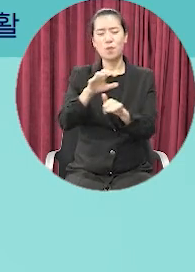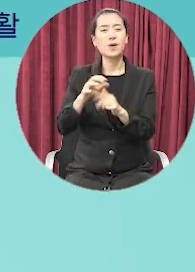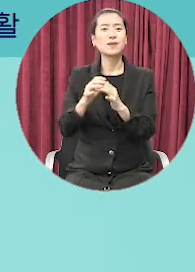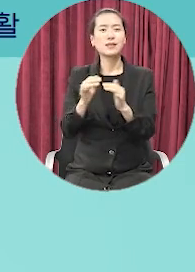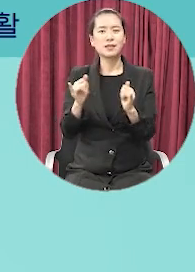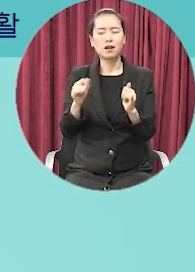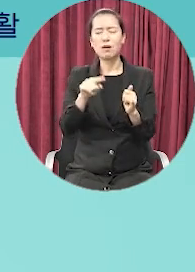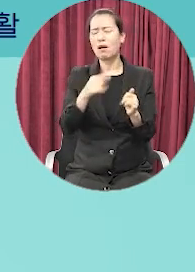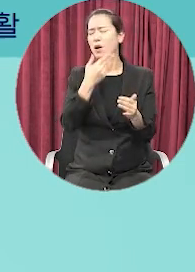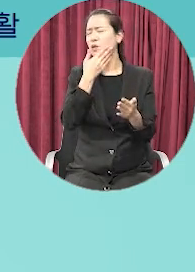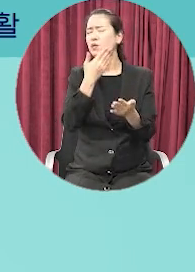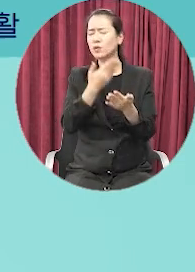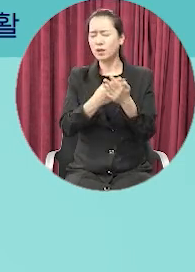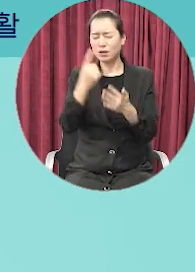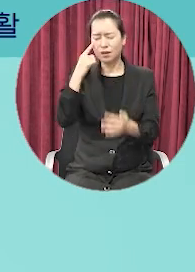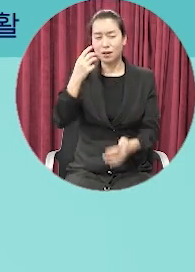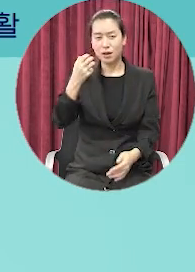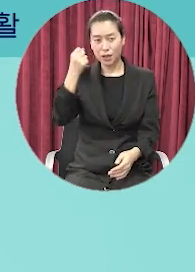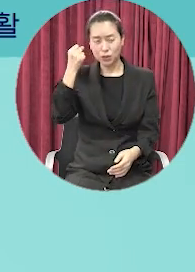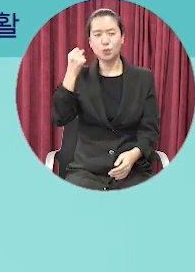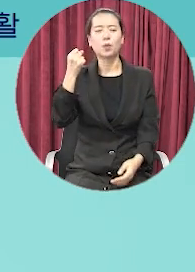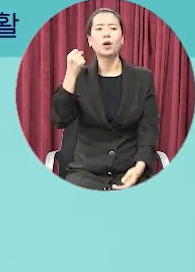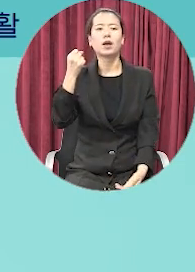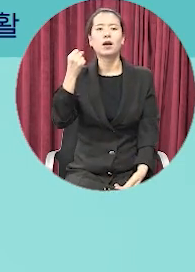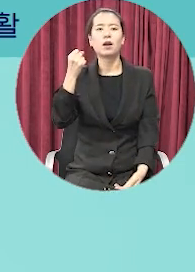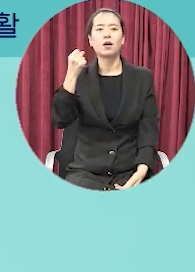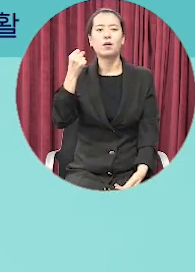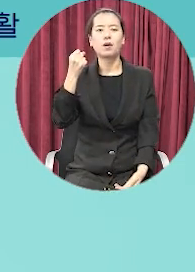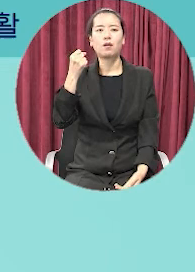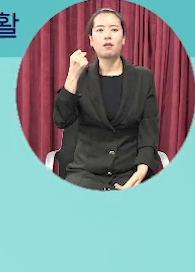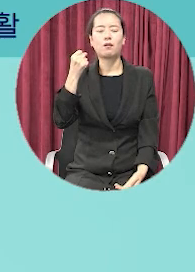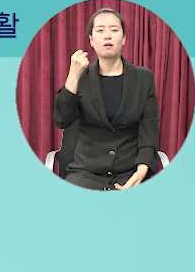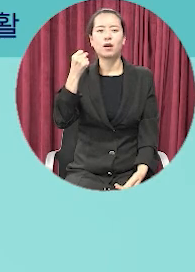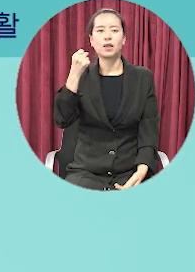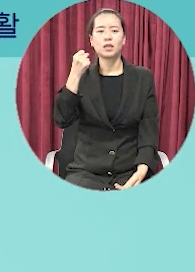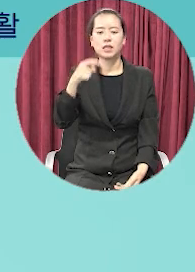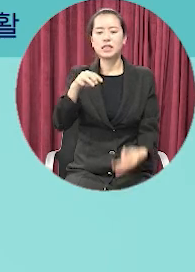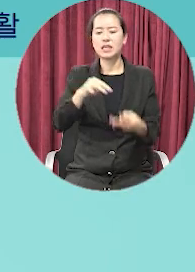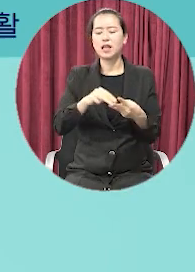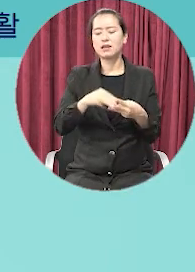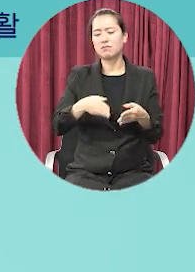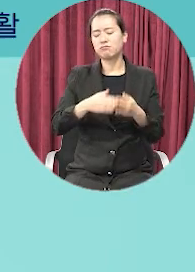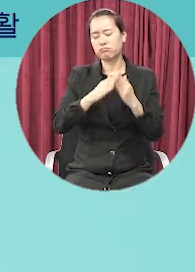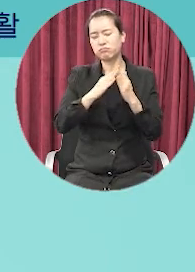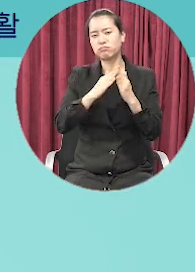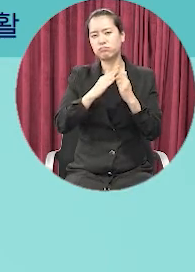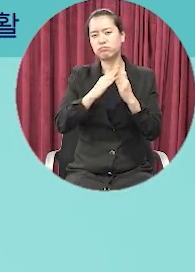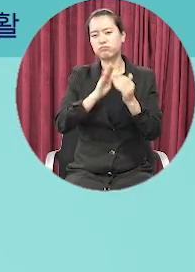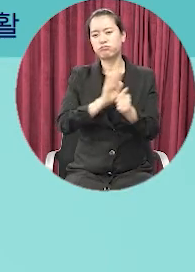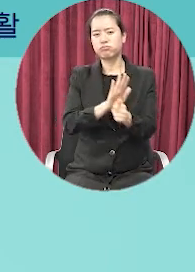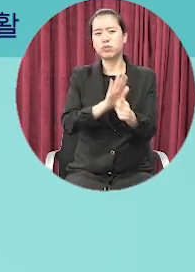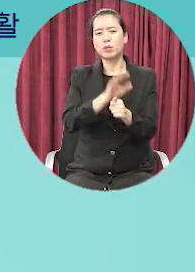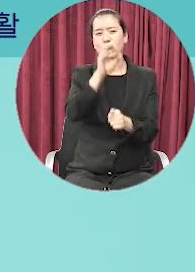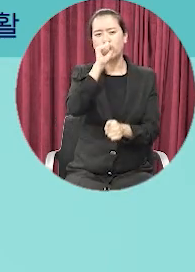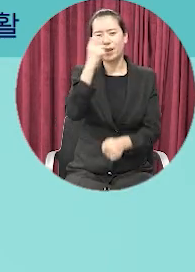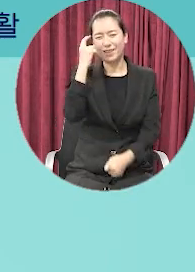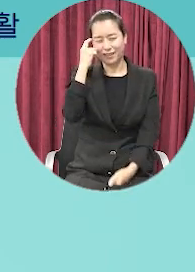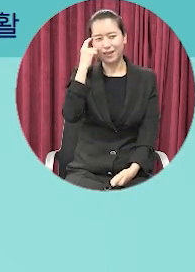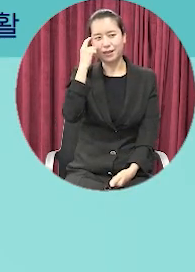케어기버가의 중요성을 인식하고 페이션 센터드 어프로치로 좀 더 진행을 해야 되겠다는 내용으로 진행을